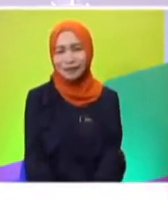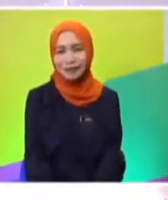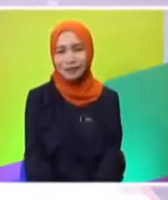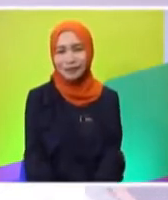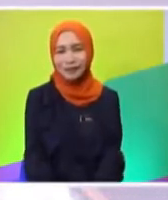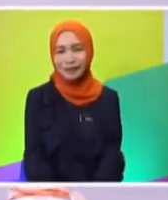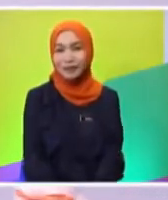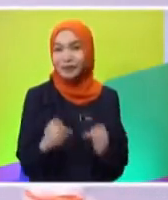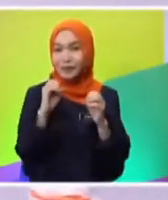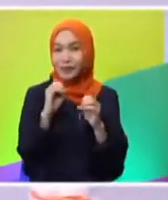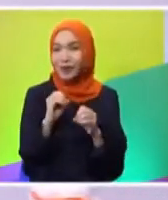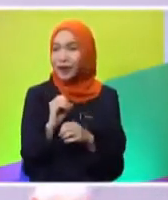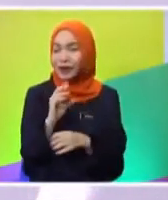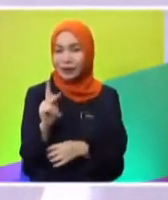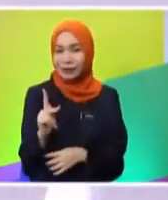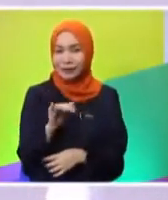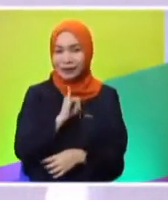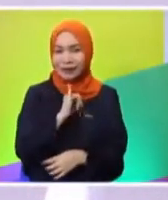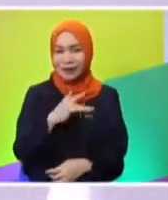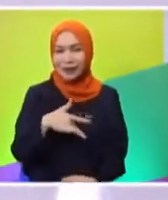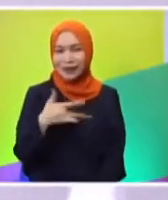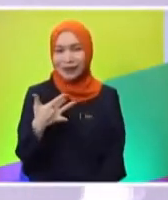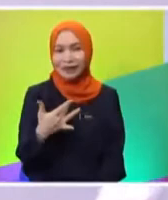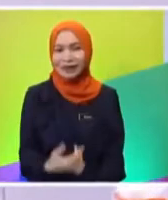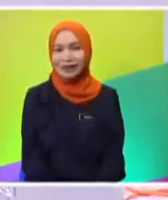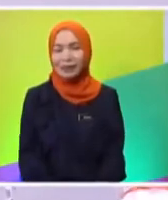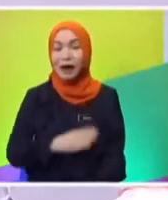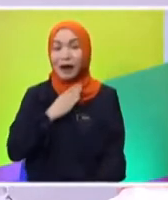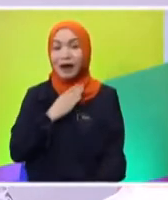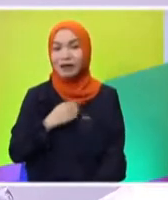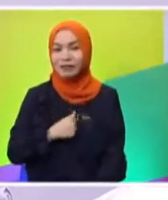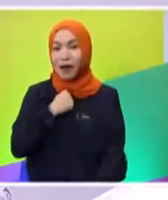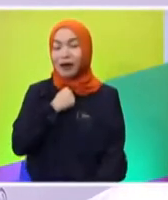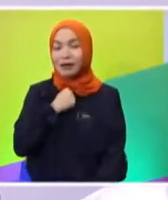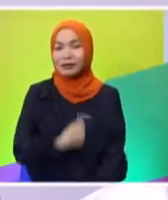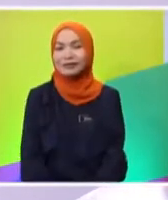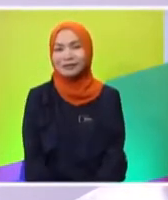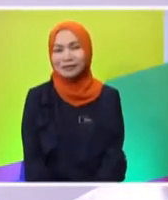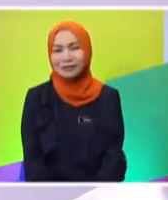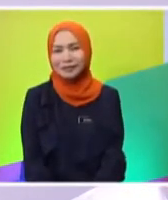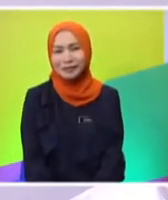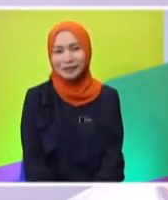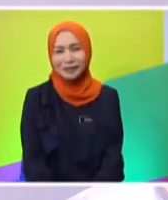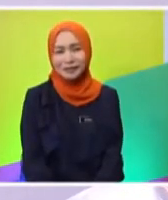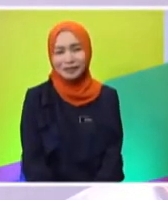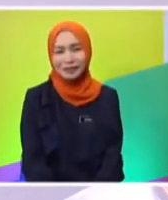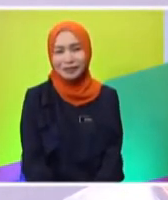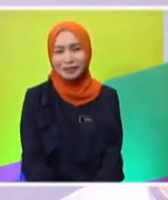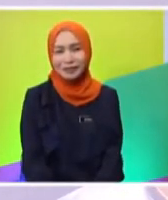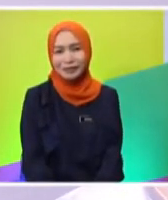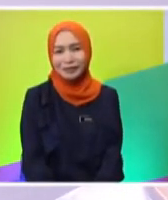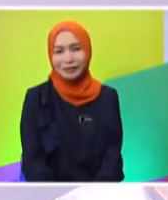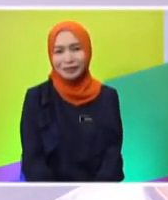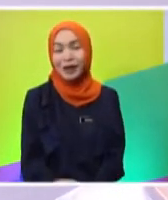oke Ada tabur bandul pula dengan hasil sendiri ini walaupun hasil yang dibuat tadi itu belum